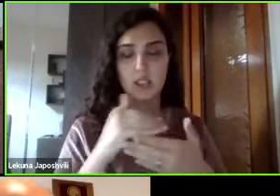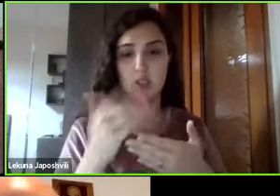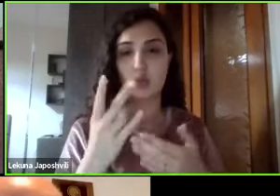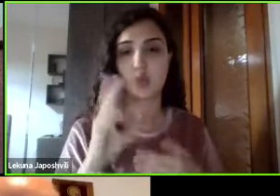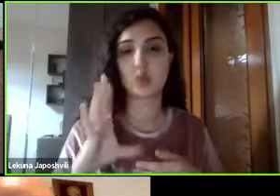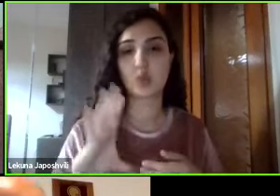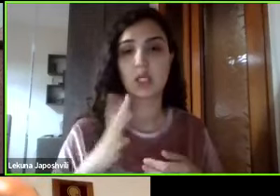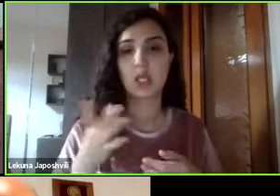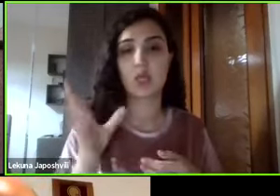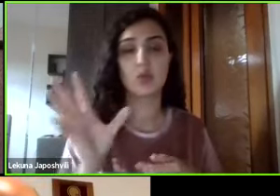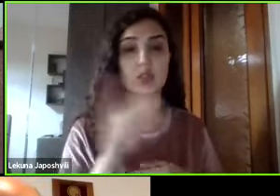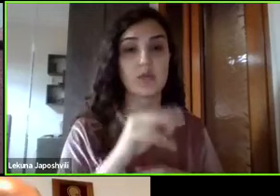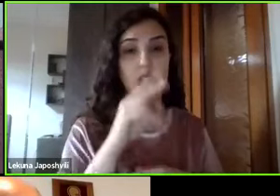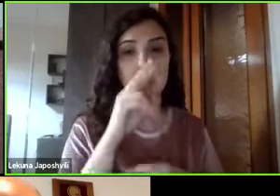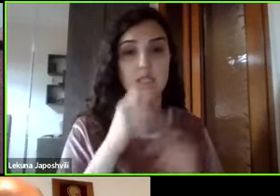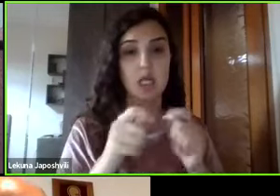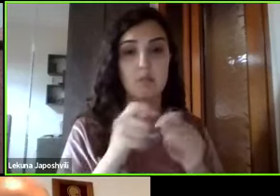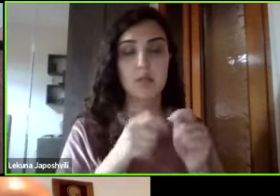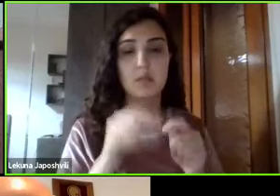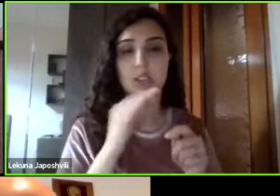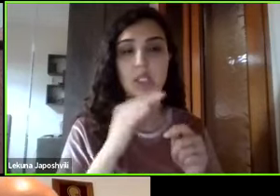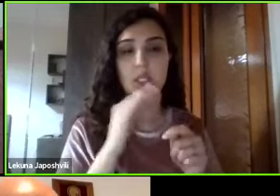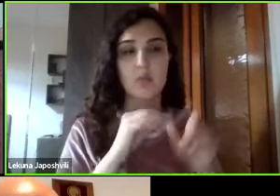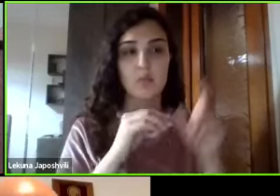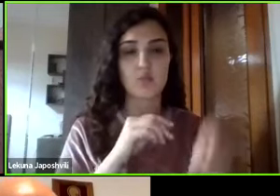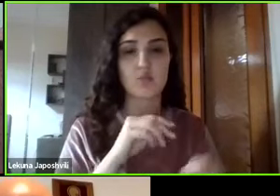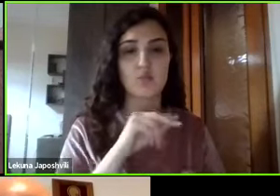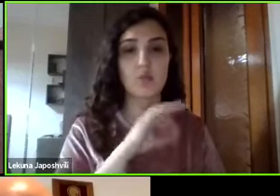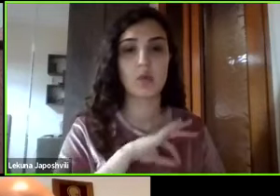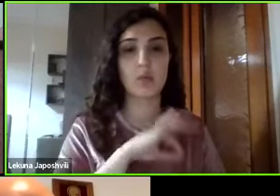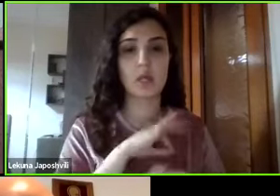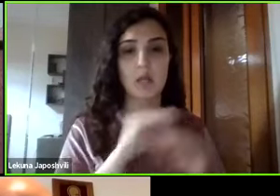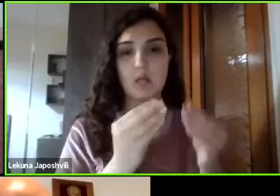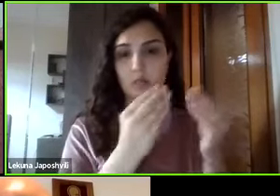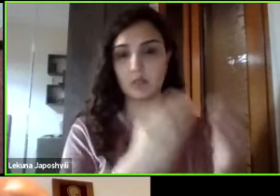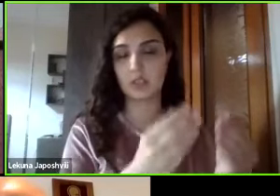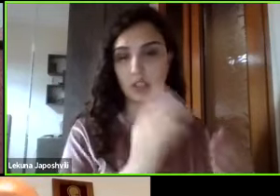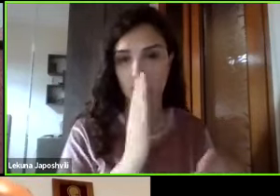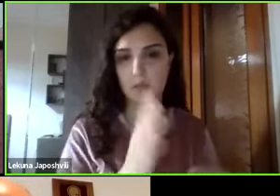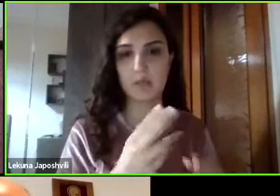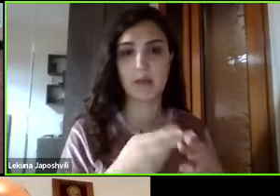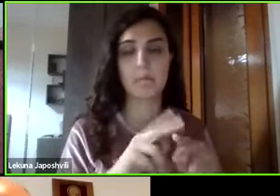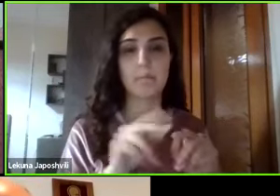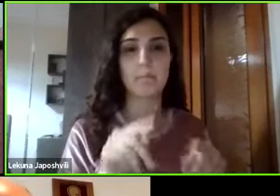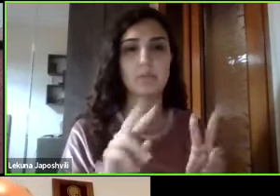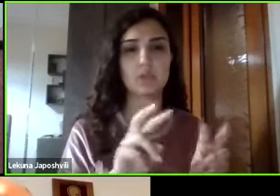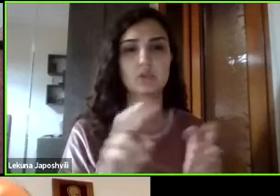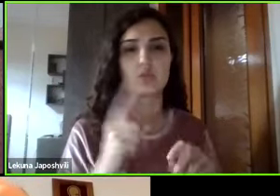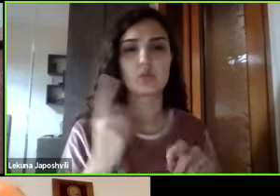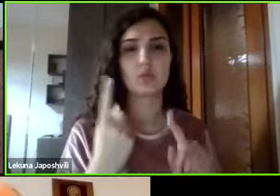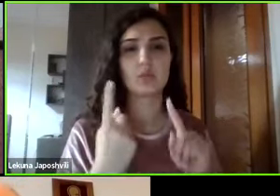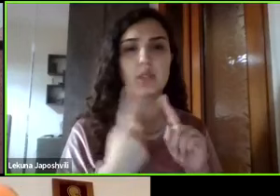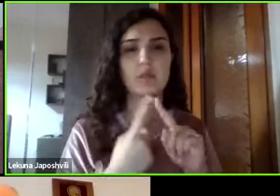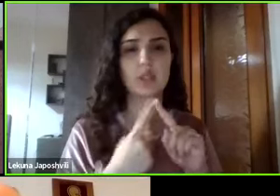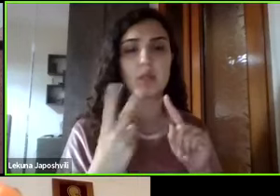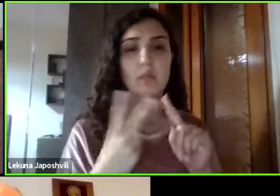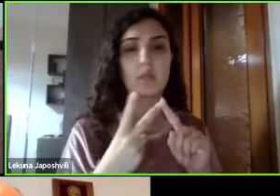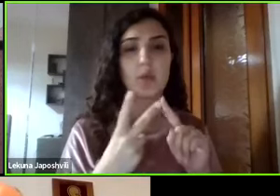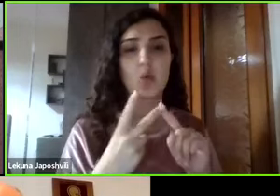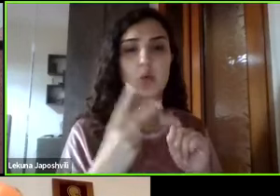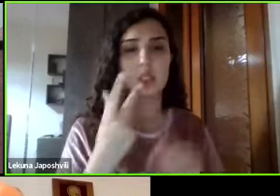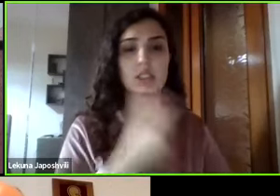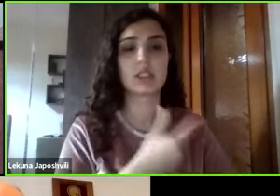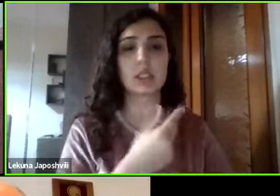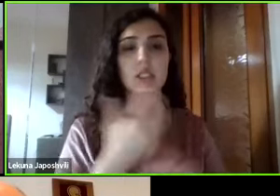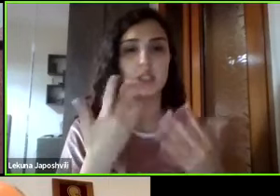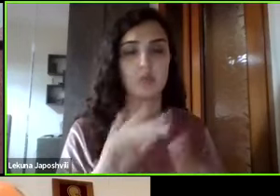ყველა წამალმა, სანამ მოხდება მომხმარებლამდე, პაციენტამდე. ანუ ეს ნიშნავს, რომ პირველი და მეორე სტადია უკვე გავლილია,